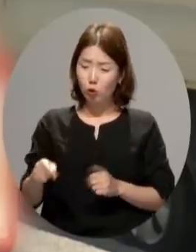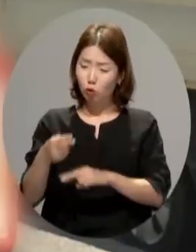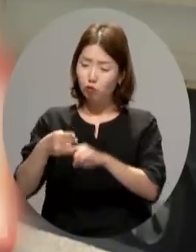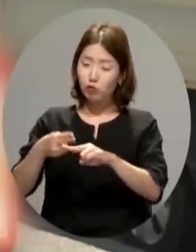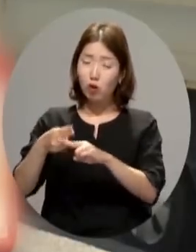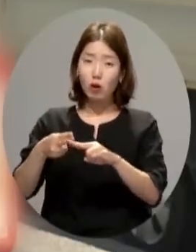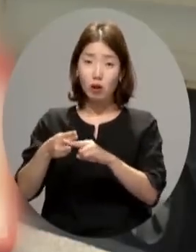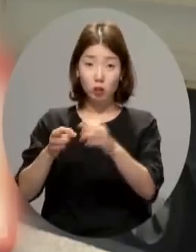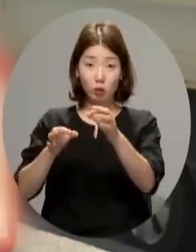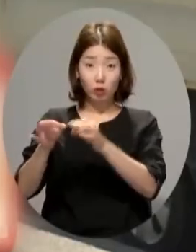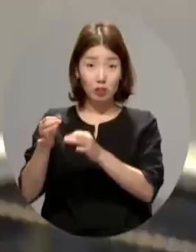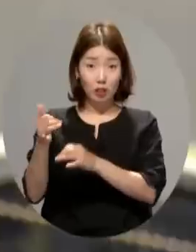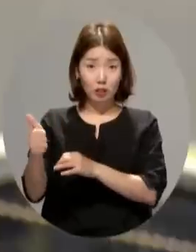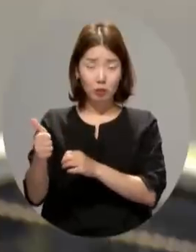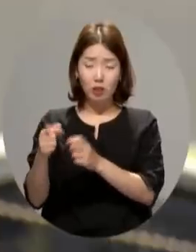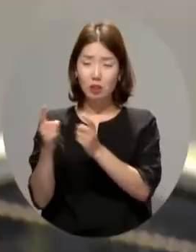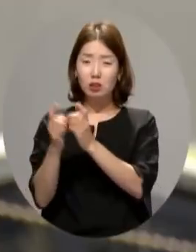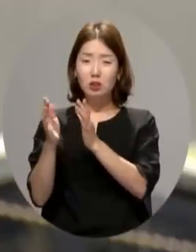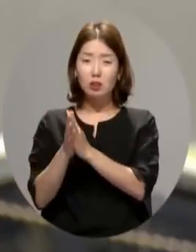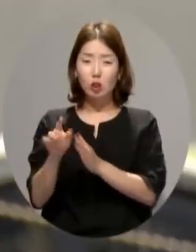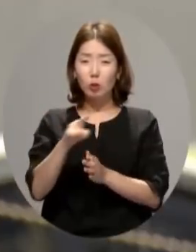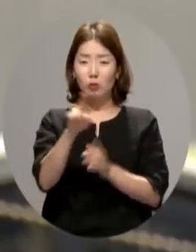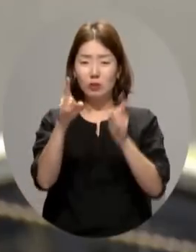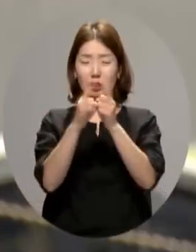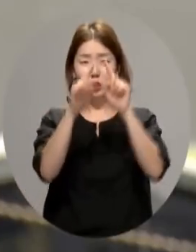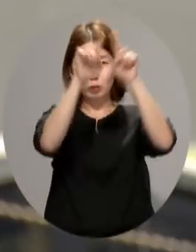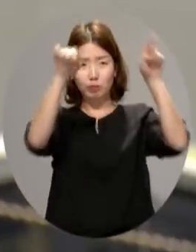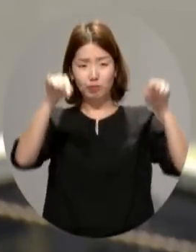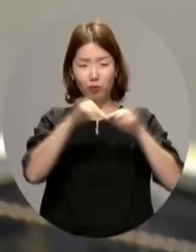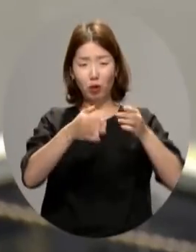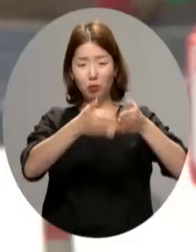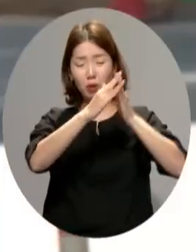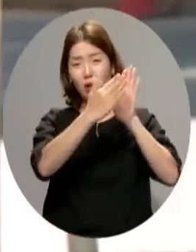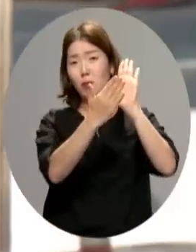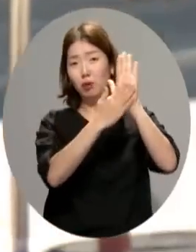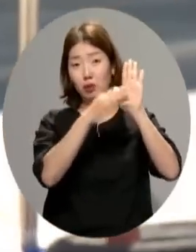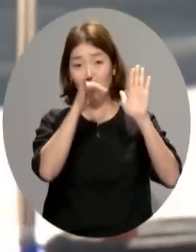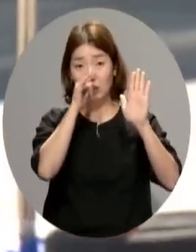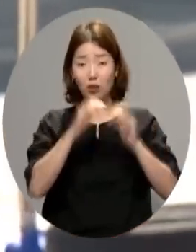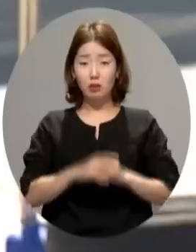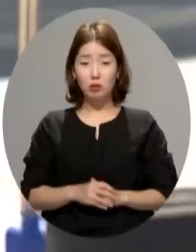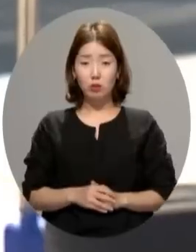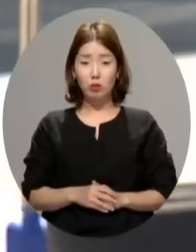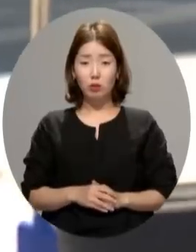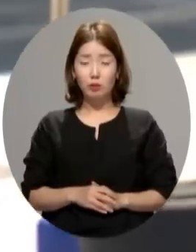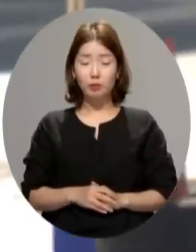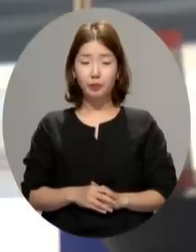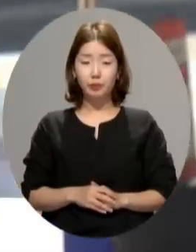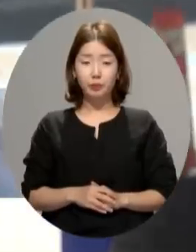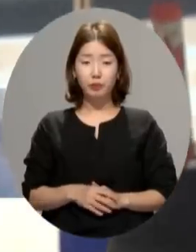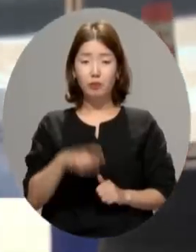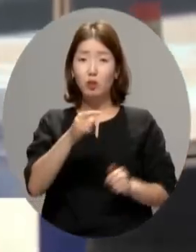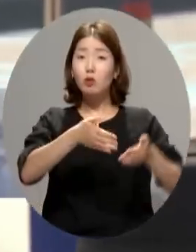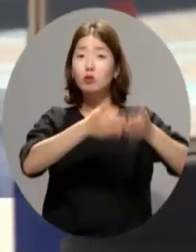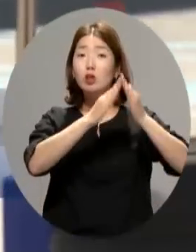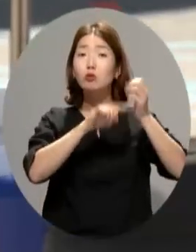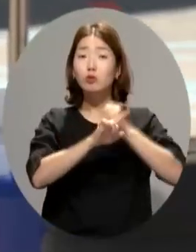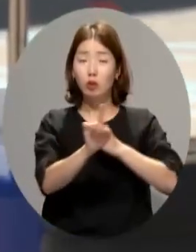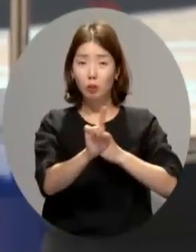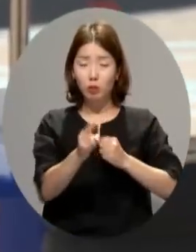음식점을 운영하는 업주는 직접 일방통행 표지판을 설치했습니다. 저희가 왜 저기 설치하게